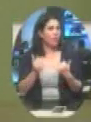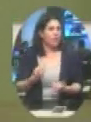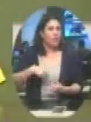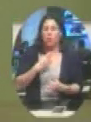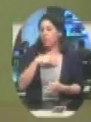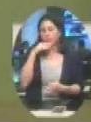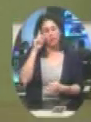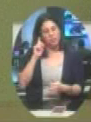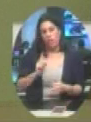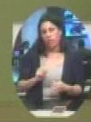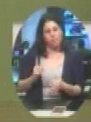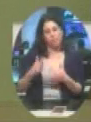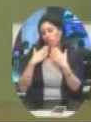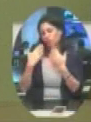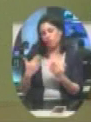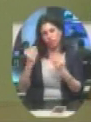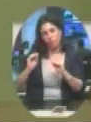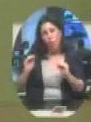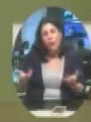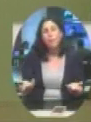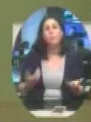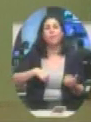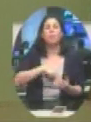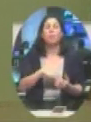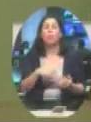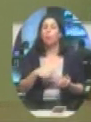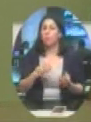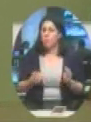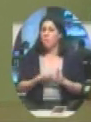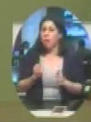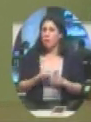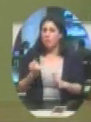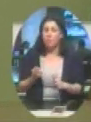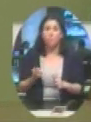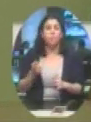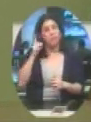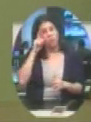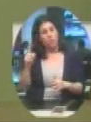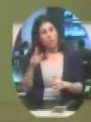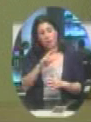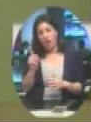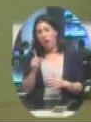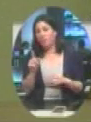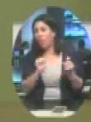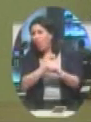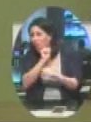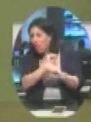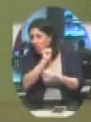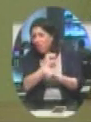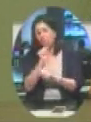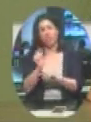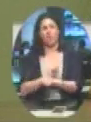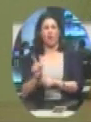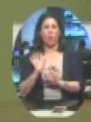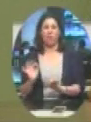מספיק יודעים להכיר תודה למורים. לצערי, אנחנו הרבה פעמים יודעים רק להלין ולא באמת